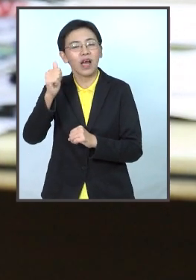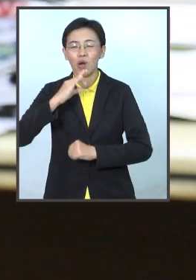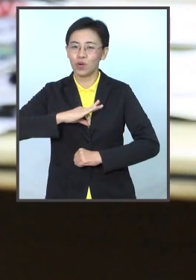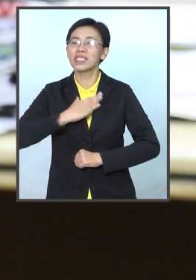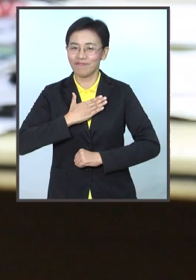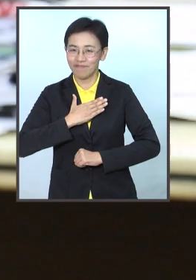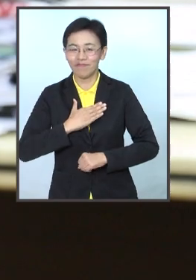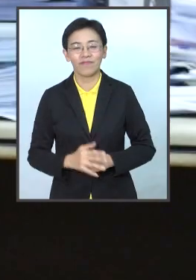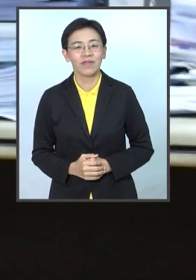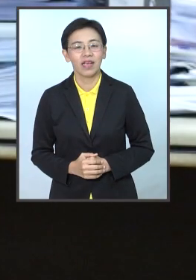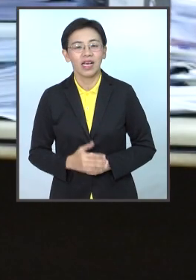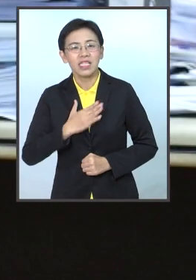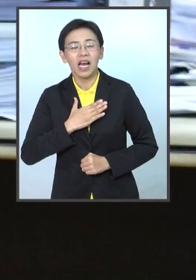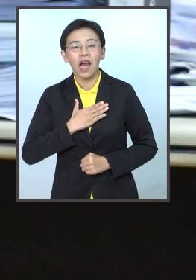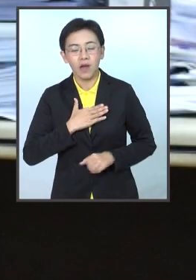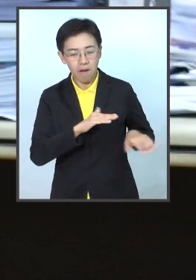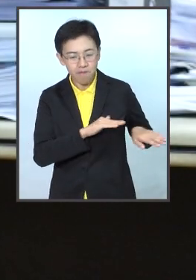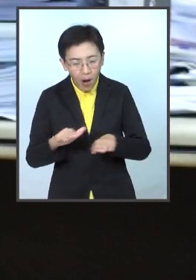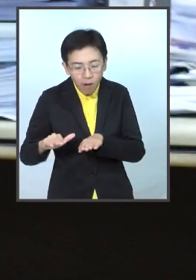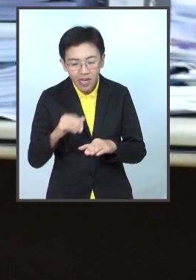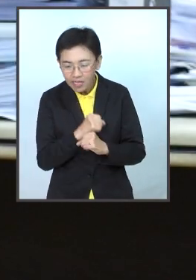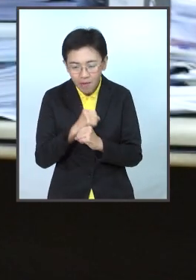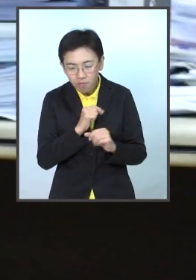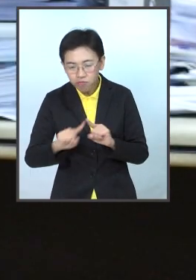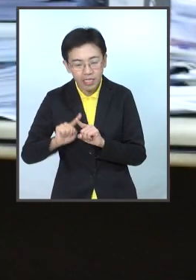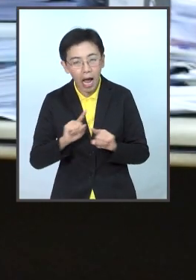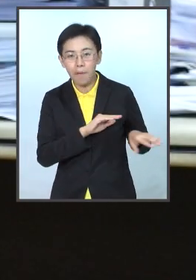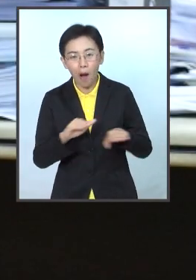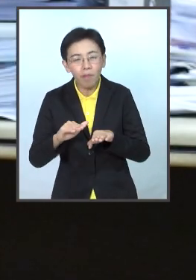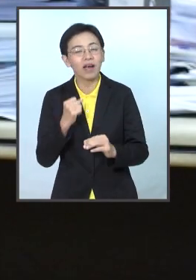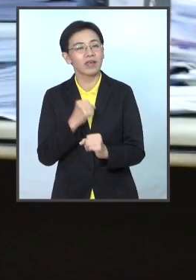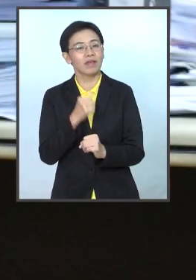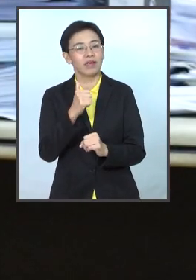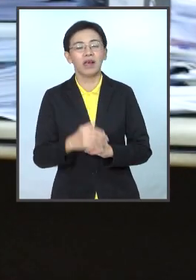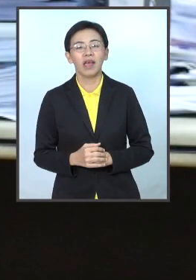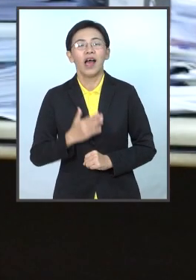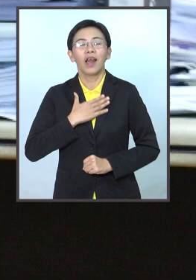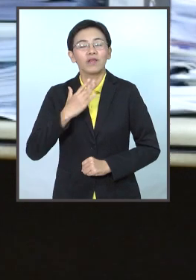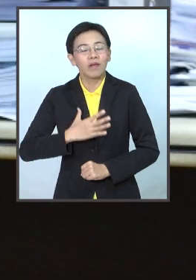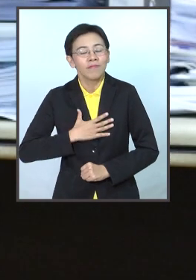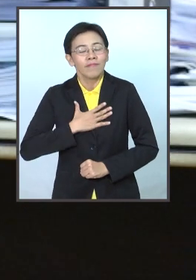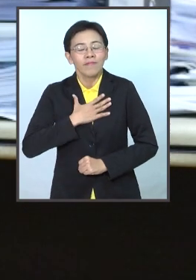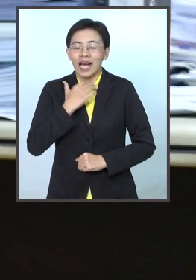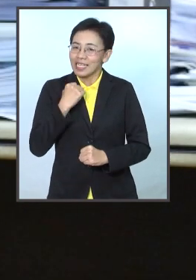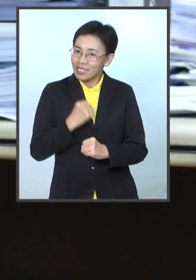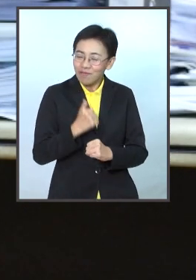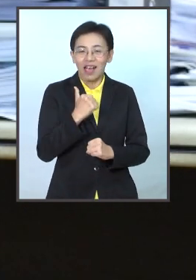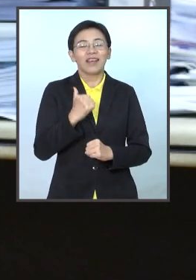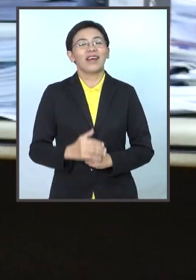ทามรู้สึกแบบนี้นะคะถ้าเราตั้งรับว่าเราพร้อมที่จะรับงานแสดงว่าเราต้องทำได้เราต้องภูมิใจว่าเราต้องทำ